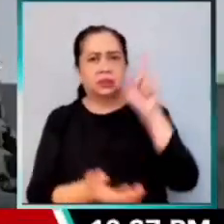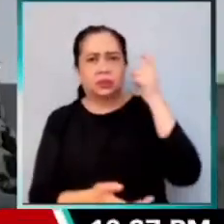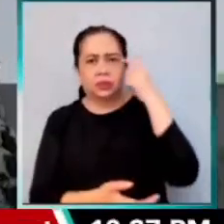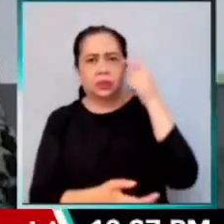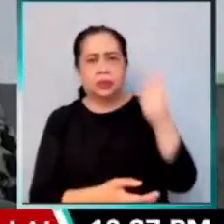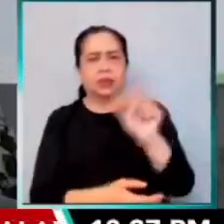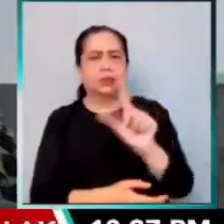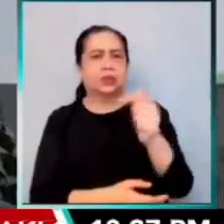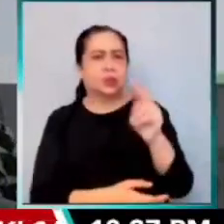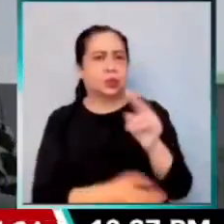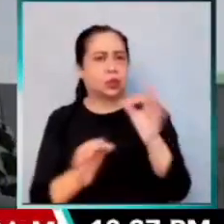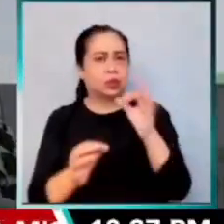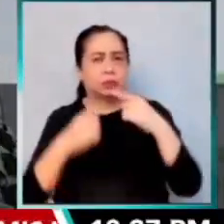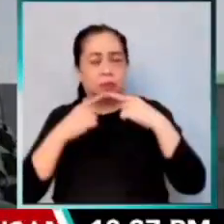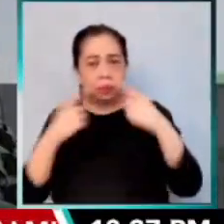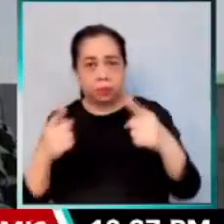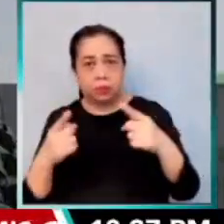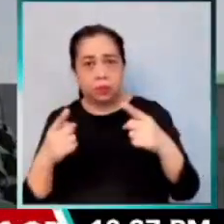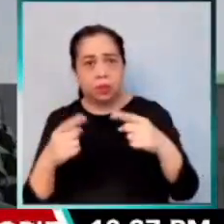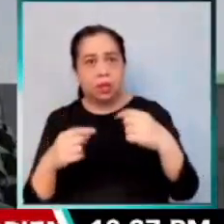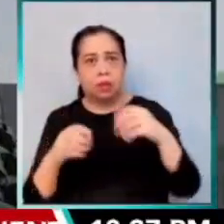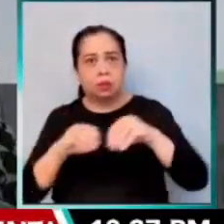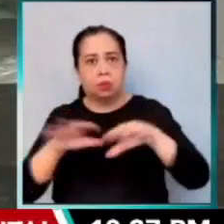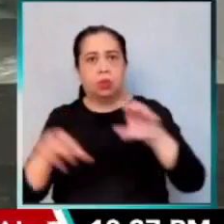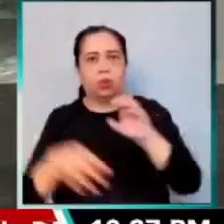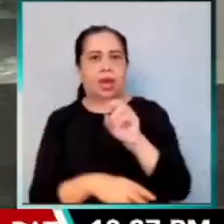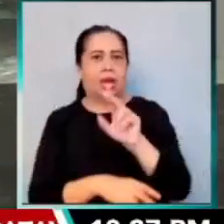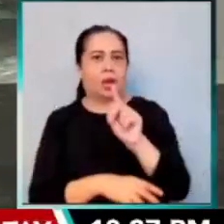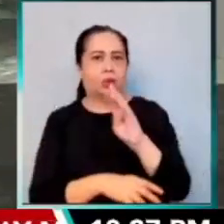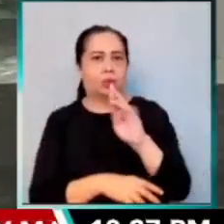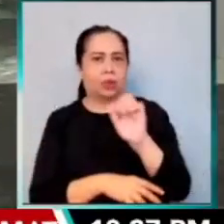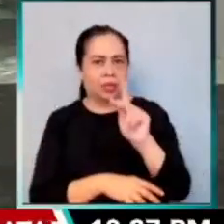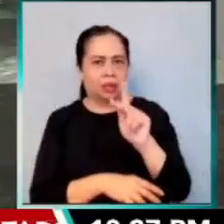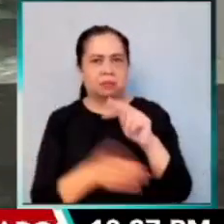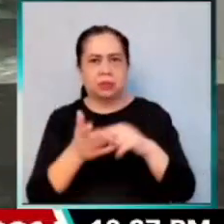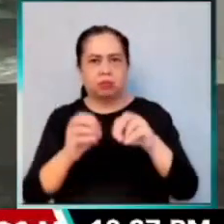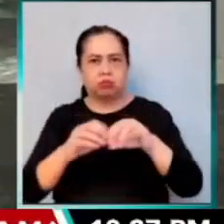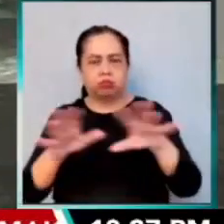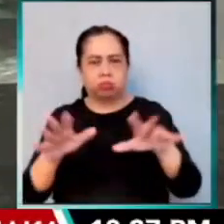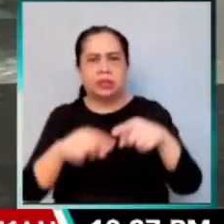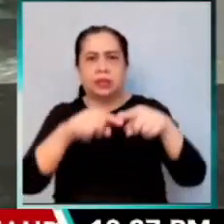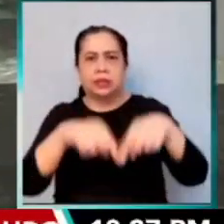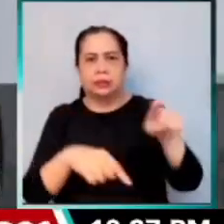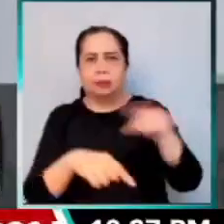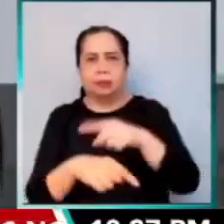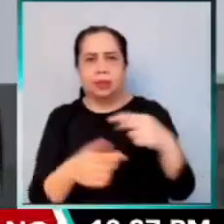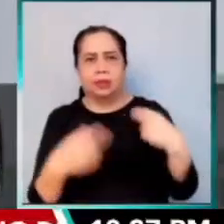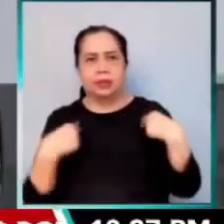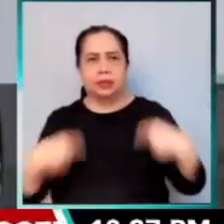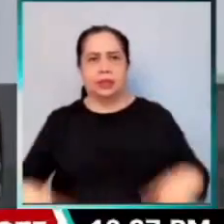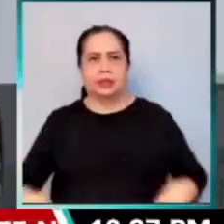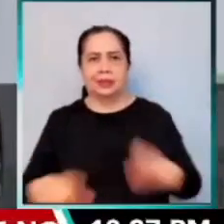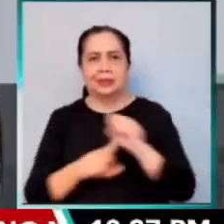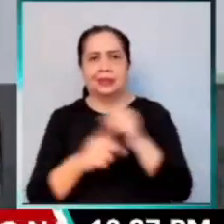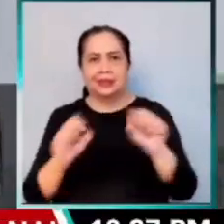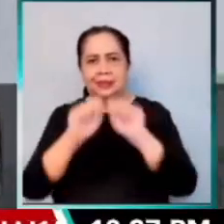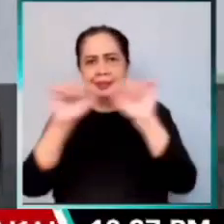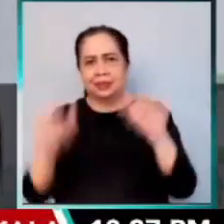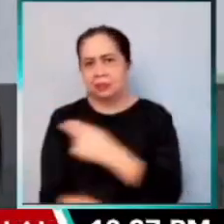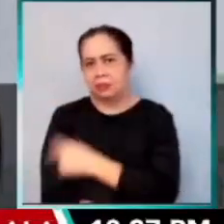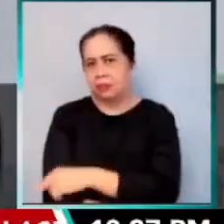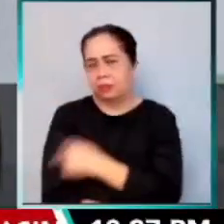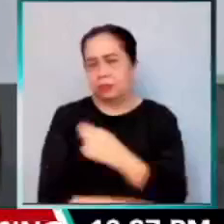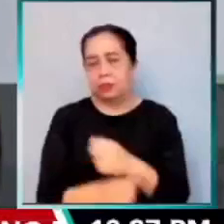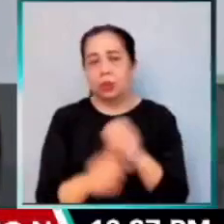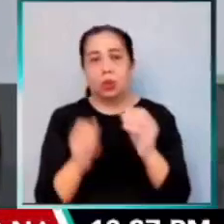kung magdedeklara sila ng outbreak. Depende sa kapasidad ng kanilang local health system. The most common age group that